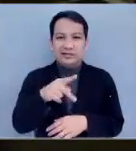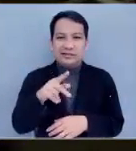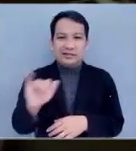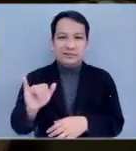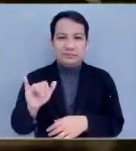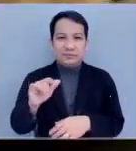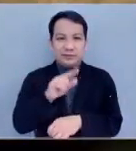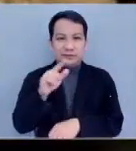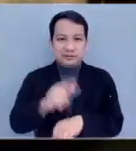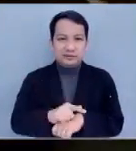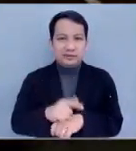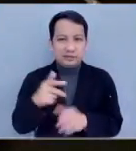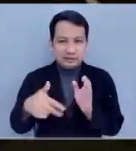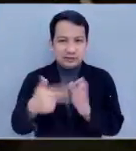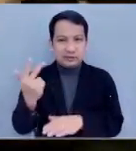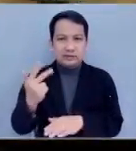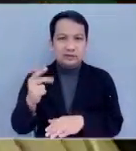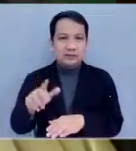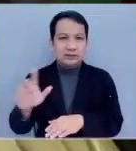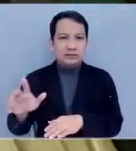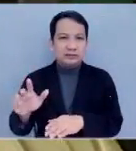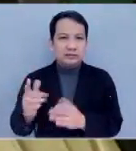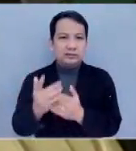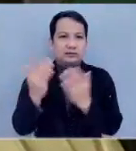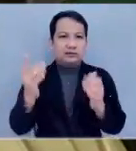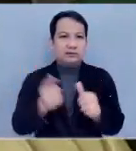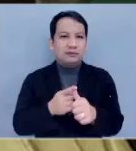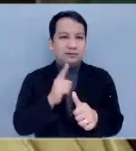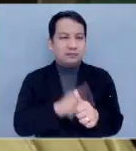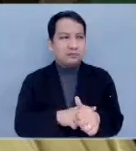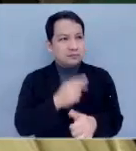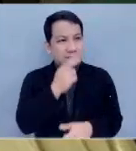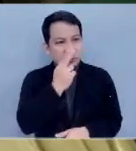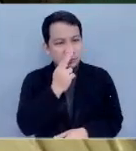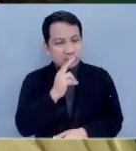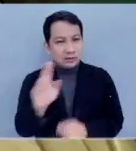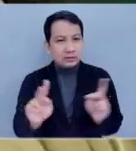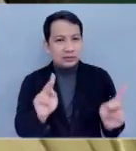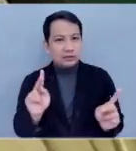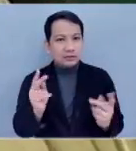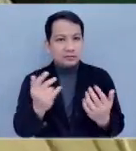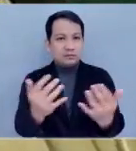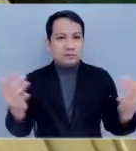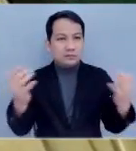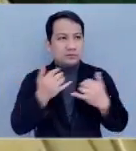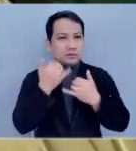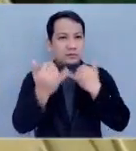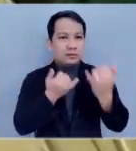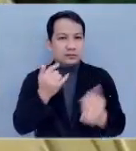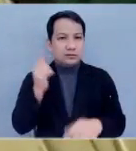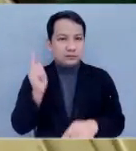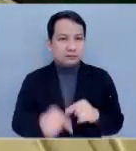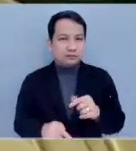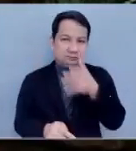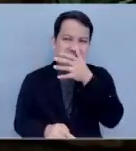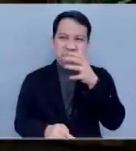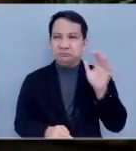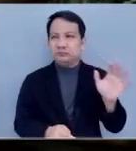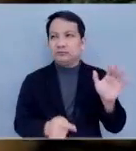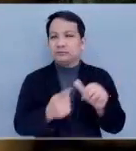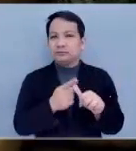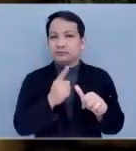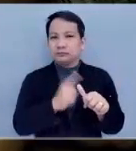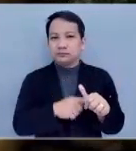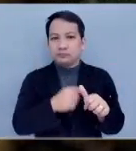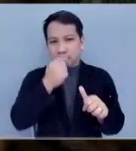nasunugan Akala niya raw nong una nagbibiro lang ang mga tao sa paligid na may nasusunog kaya hindi niya agad pinansin